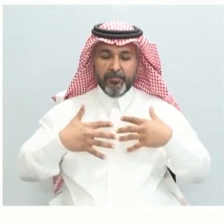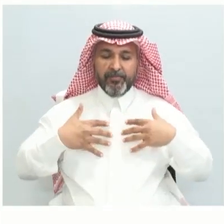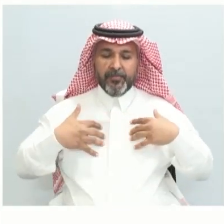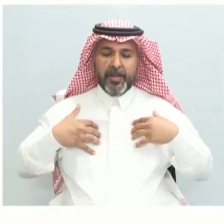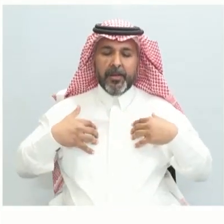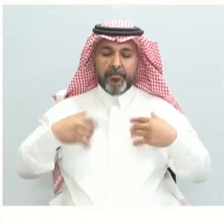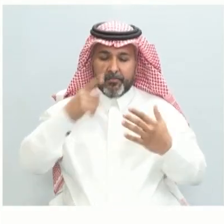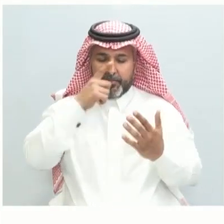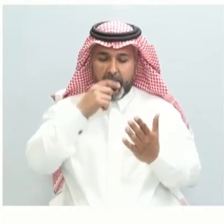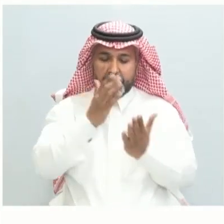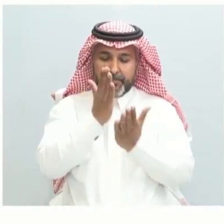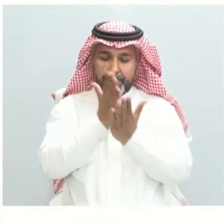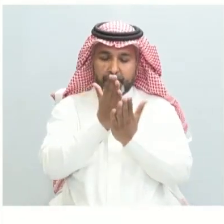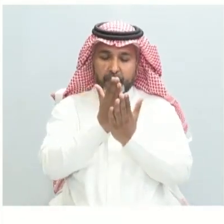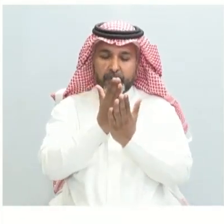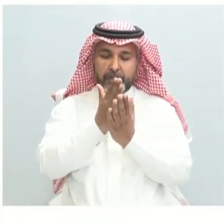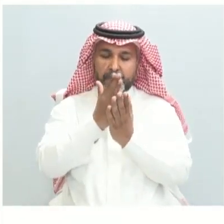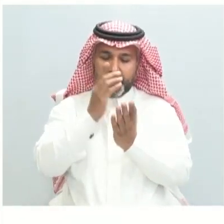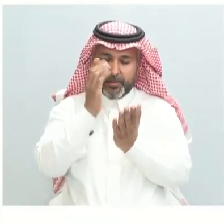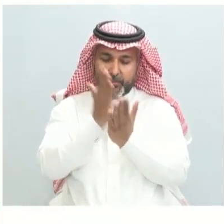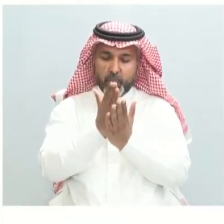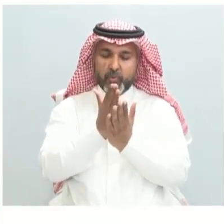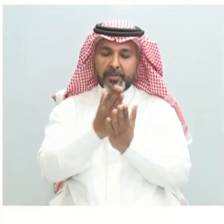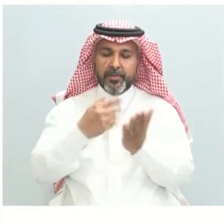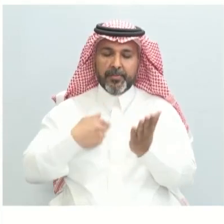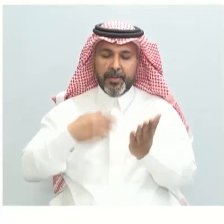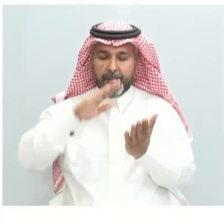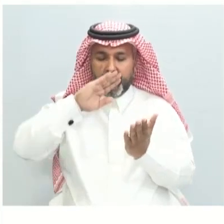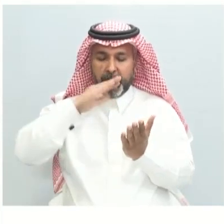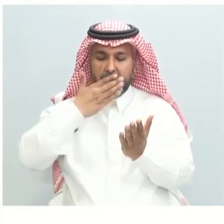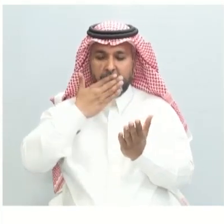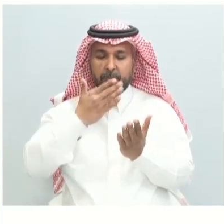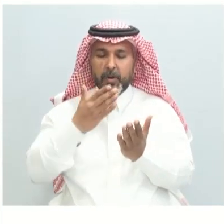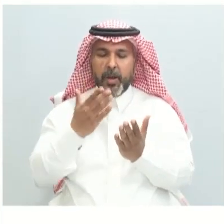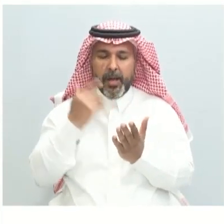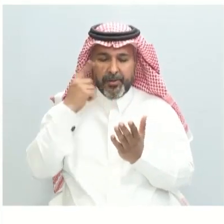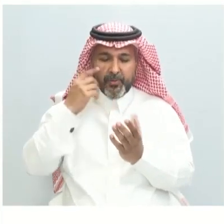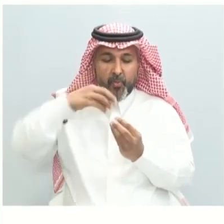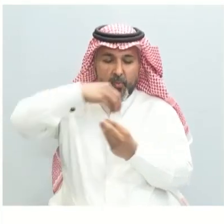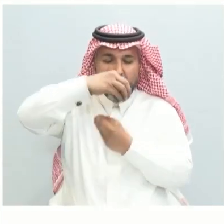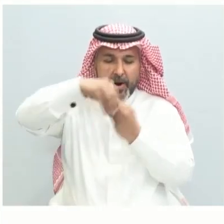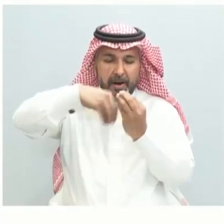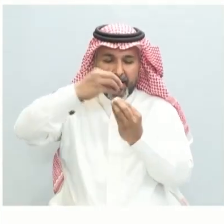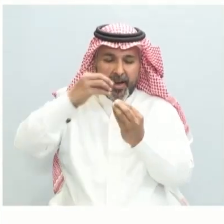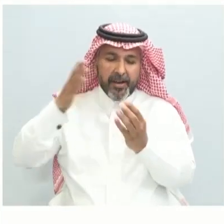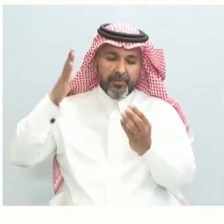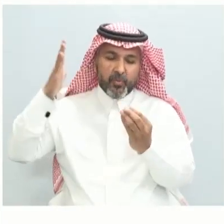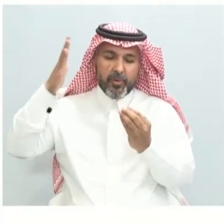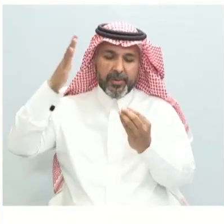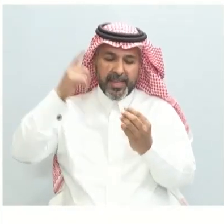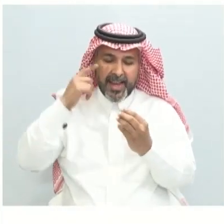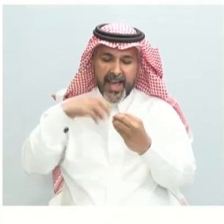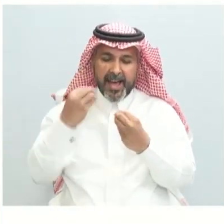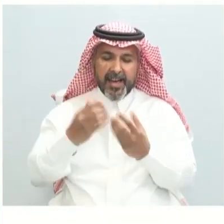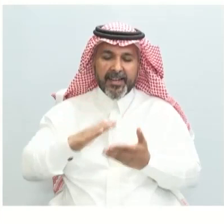الان نجيها واحده اعتزاز بالدين الاسلامي وبخدمه الحرمين الشريفين والمسلمين